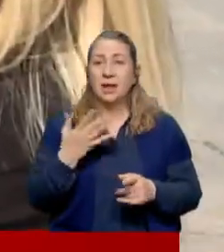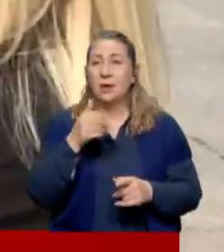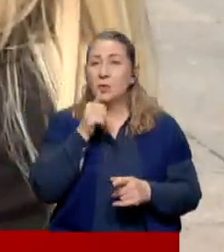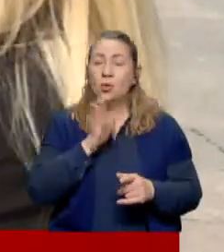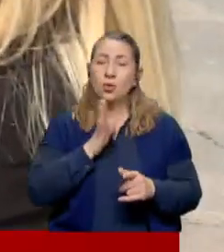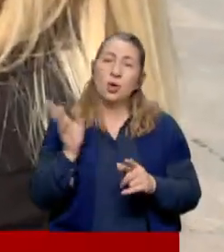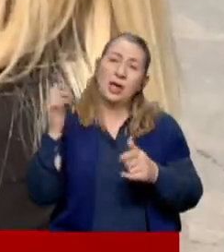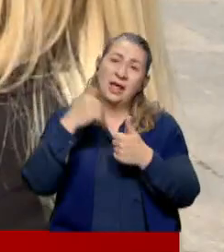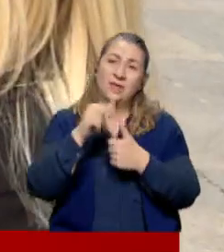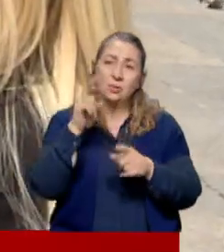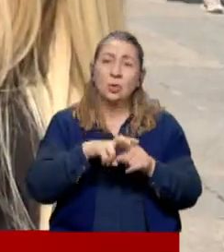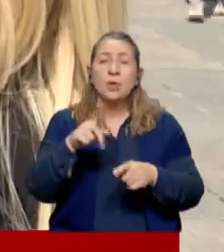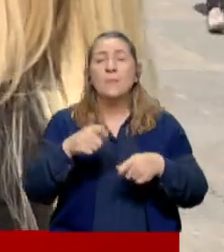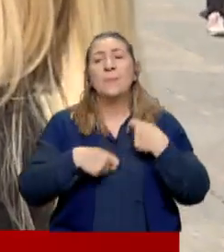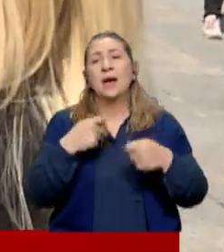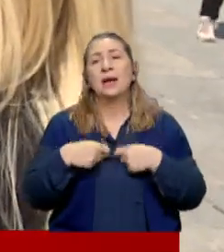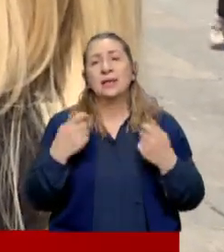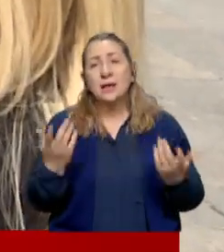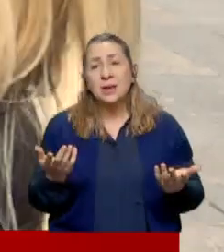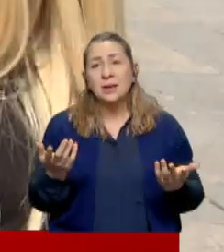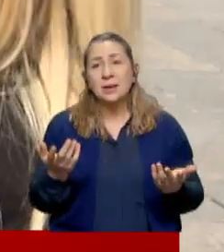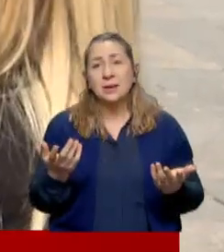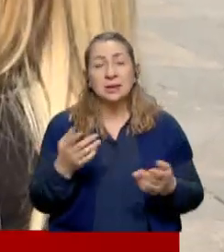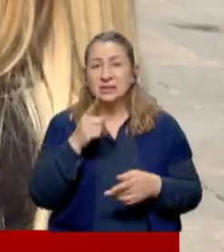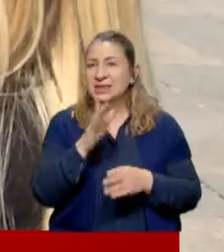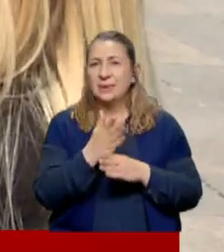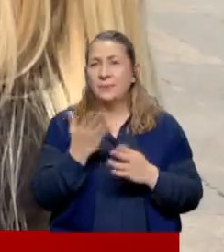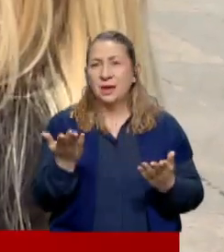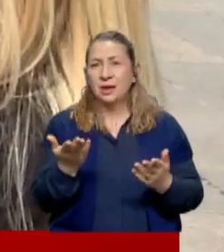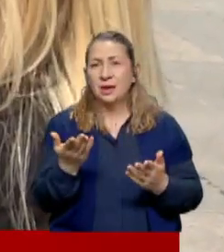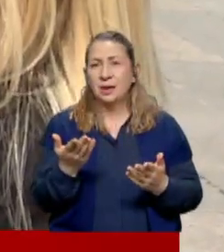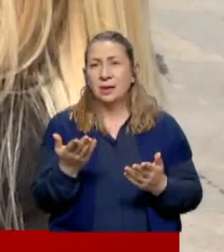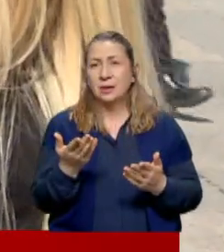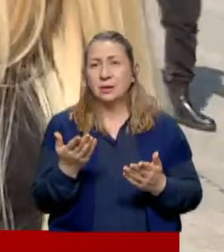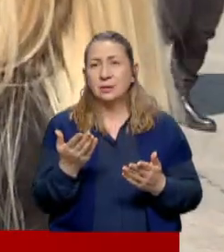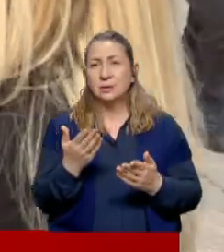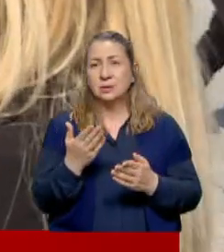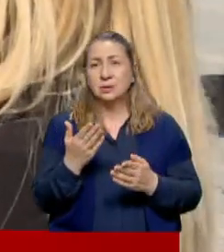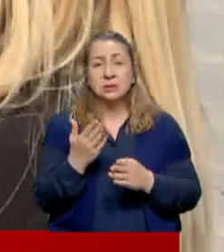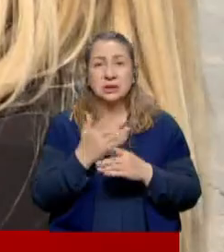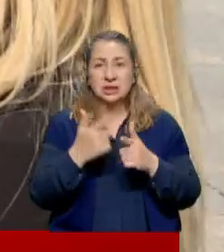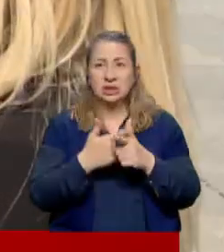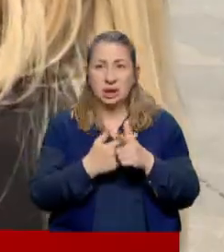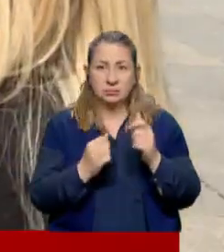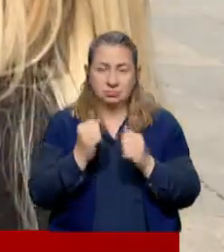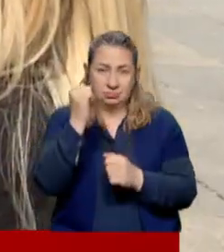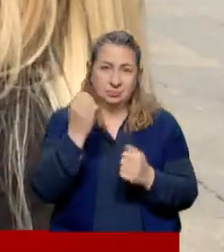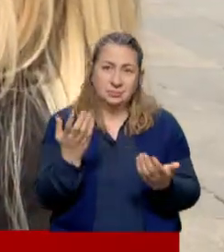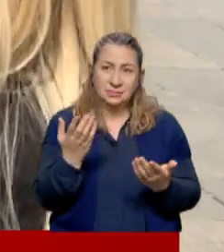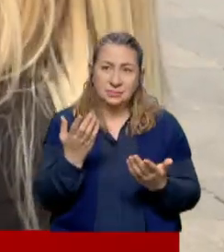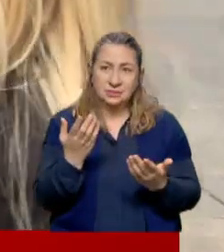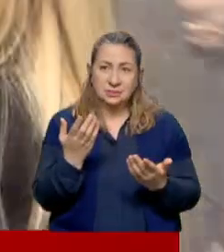oğlu yerleşecekmiş. Bunlar bahane tabii ki de. Sizce sebep ne? Ya sebep işte kira